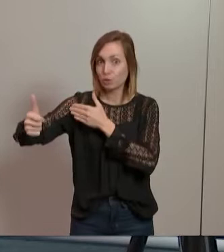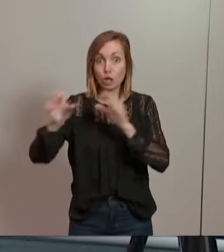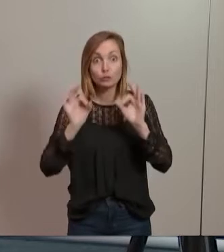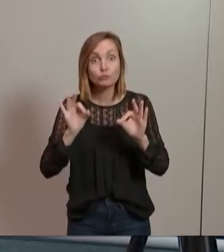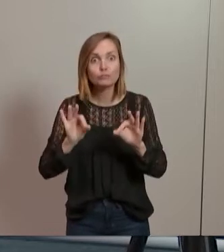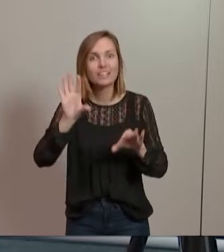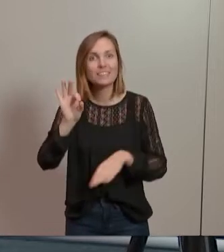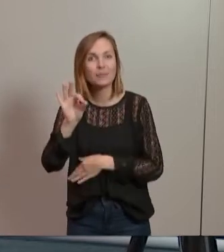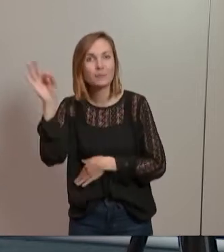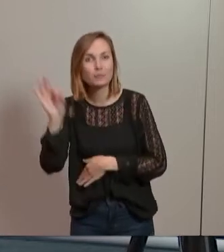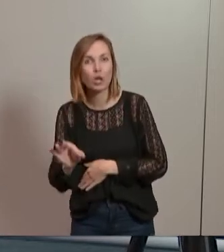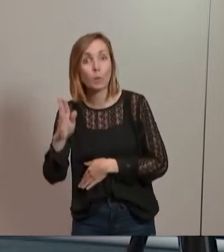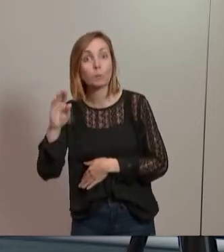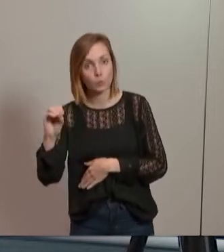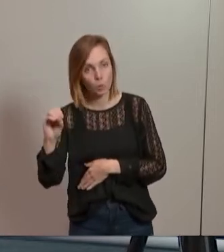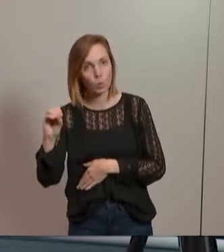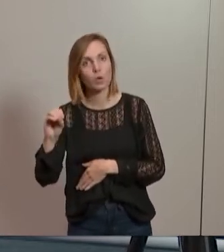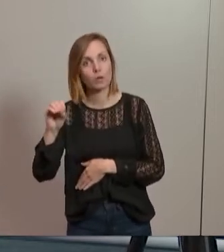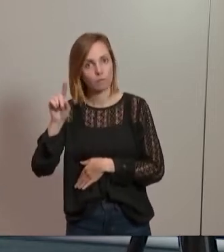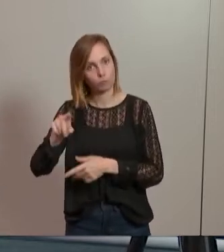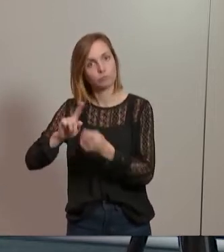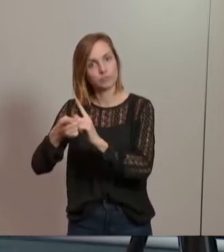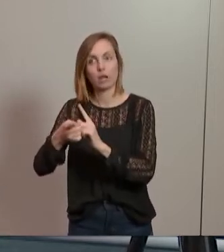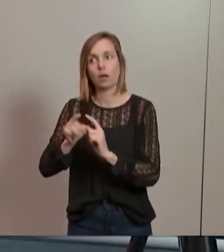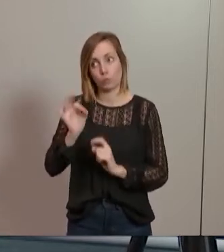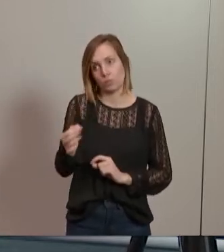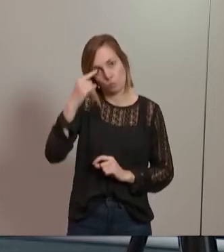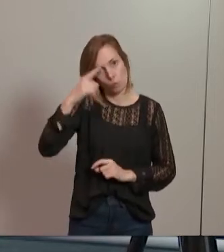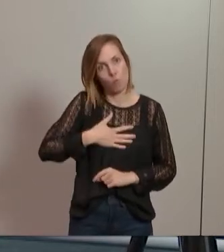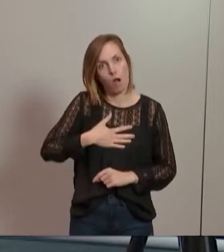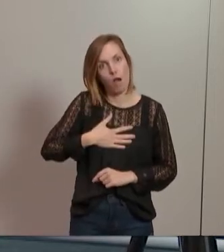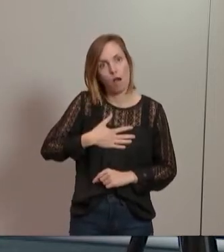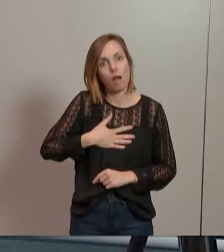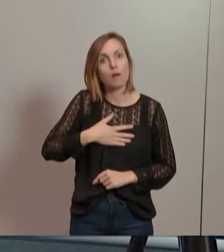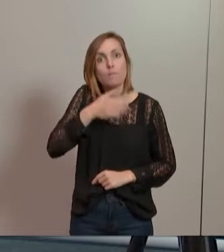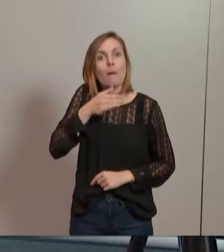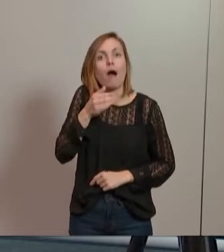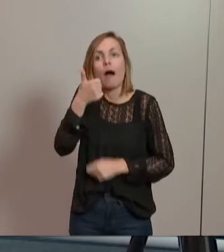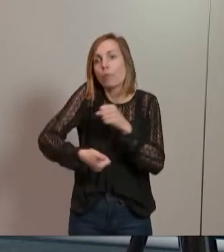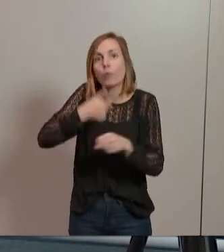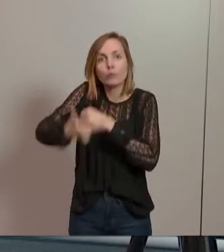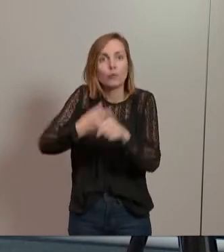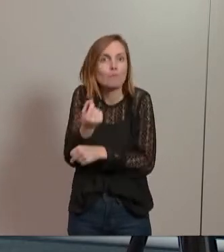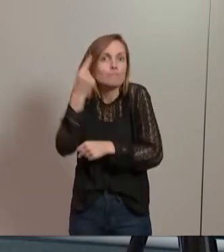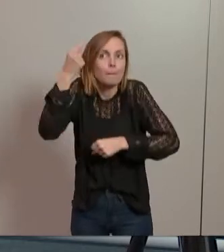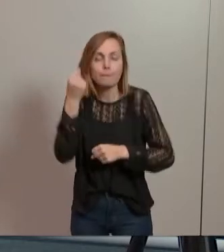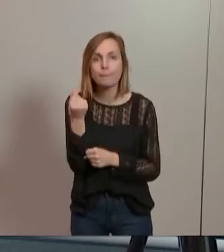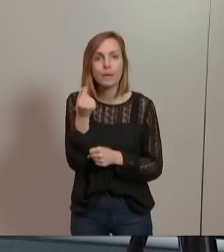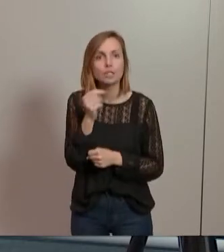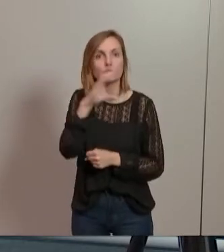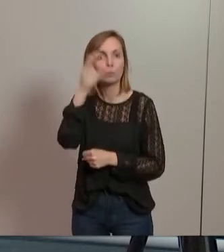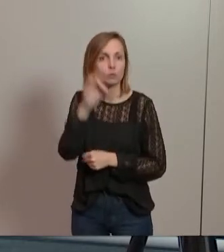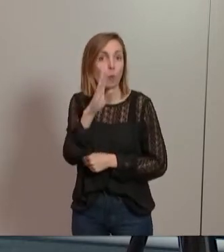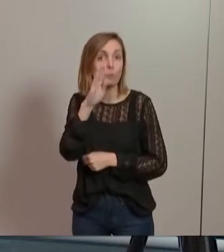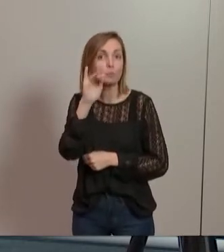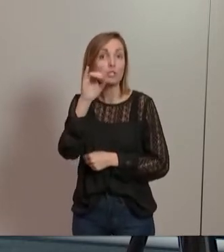passer à 50% de bio. Il faut vraiment, pour moi, avoir en tête, et évidemment, ça ne se fait pas en un an, deux ans ou même seulement trois ans, de passer à 100%